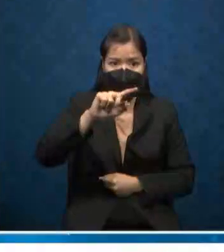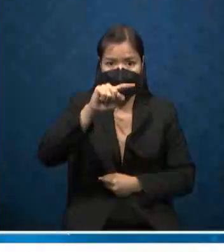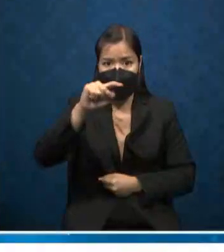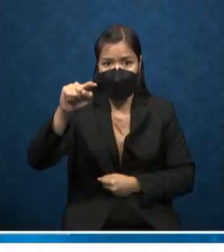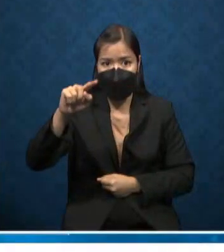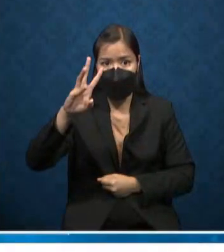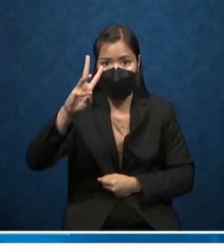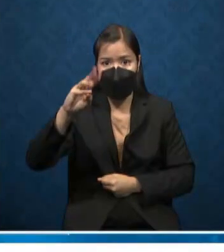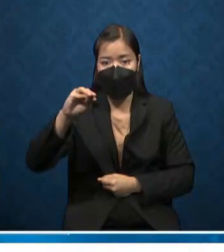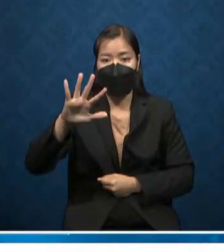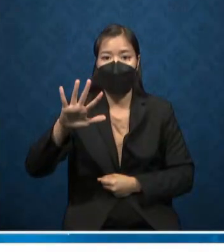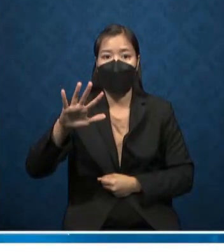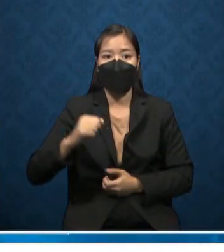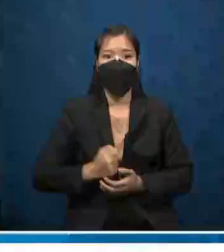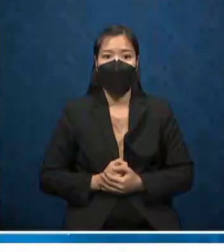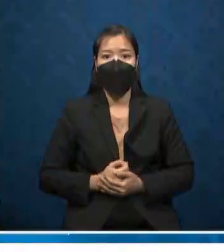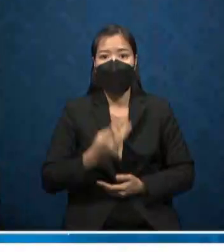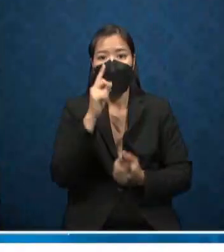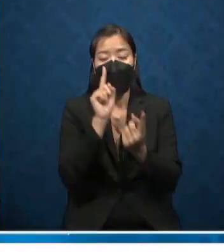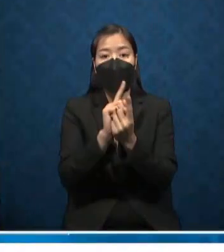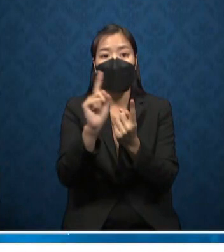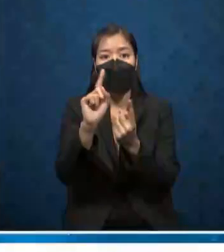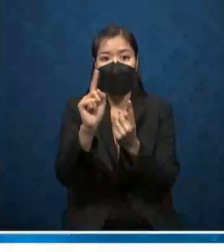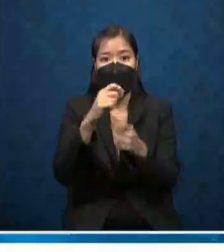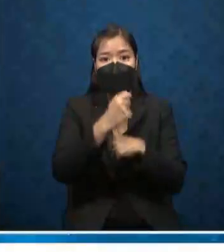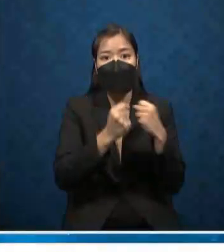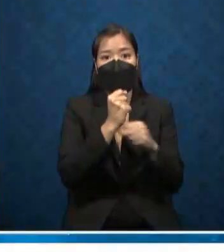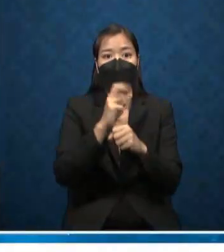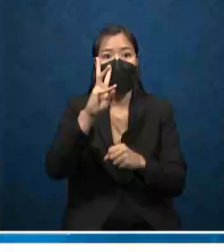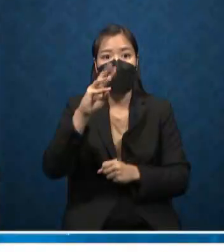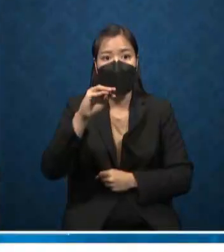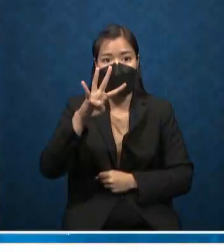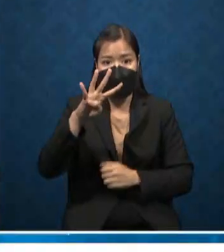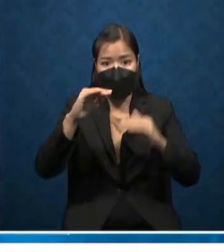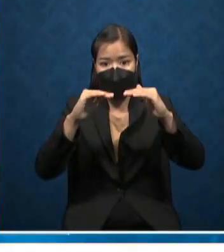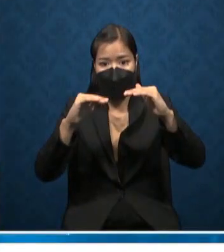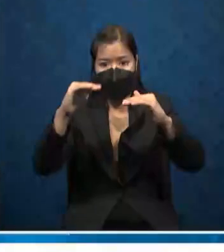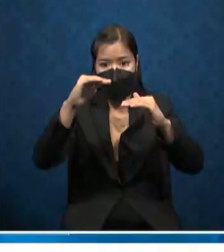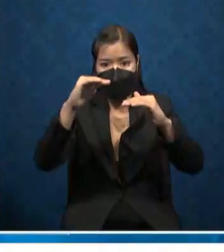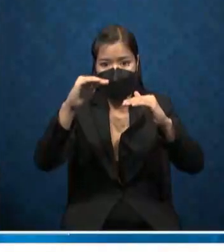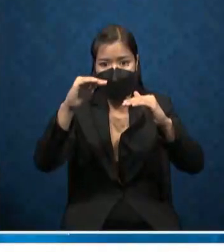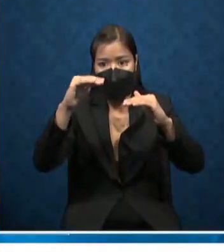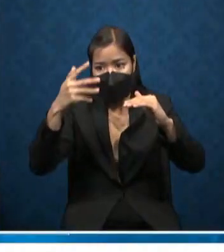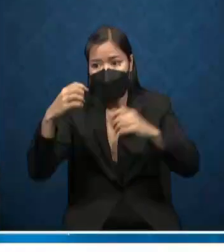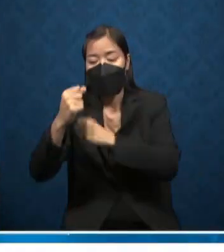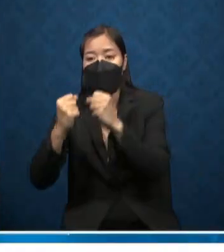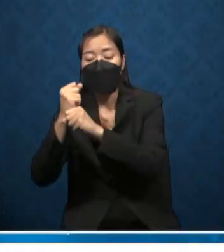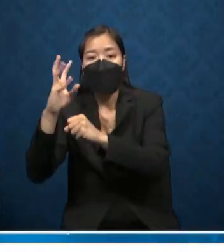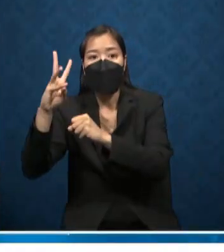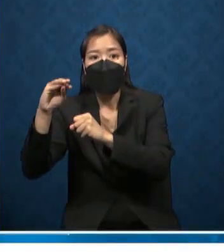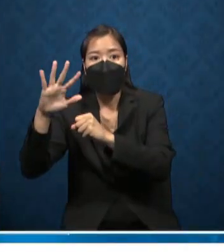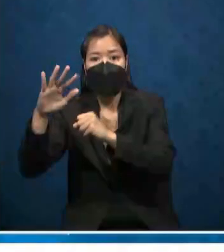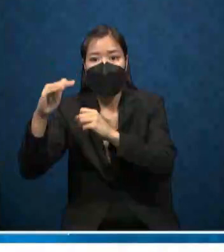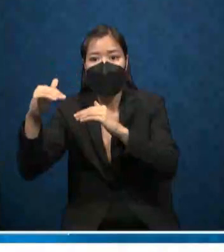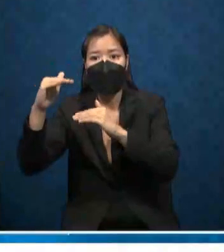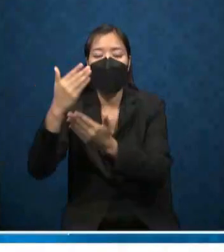ง2565จะเห็นว่าในปี64ก็สูงกว่า63ในปี65ได้ตั้